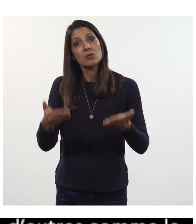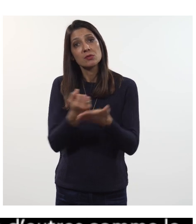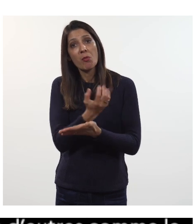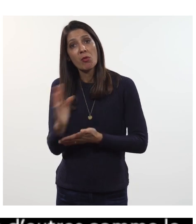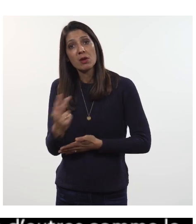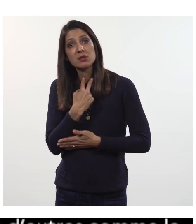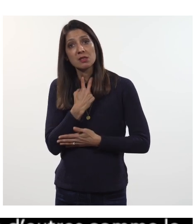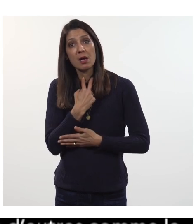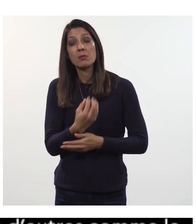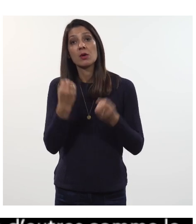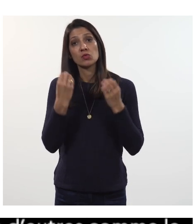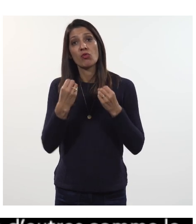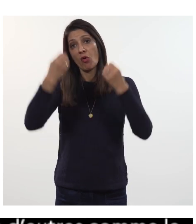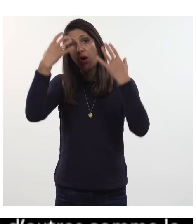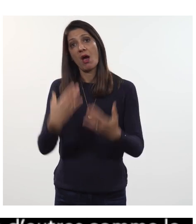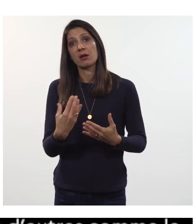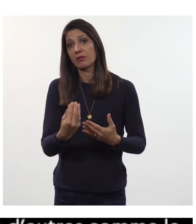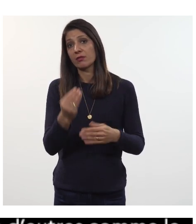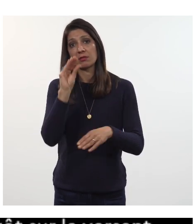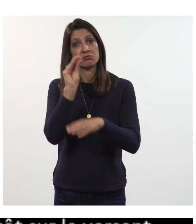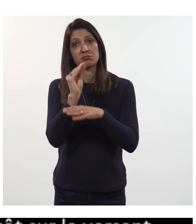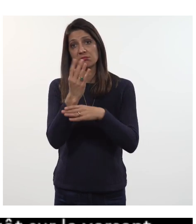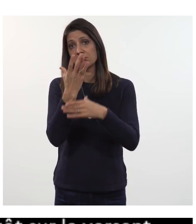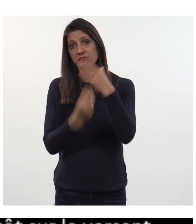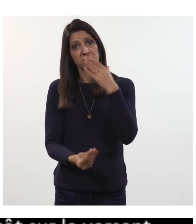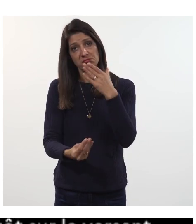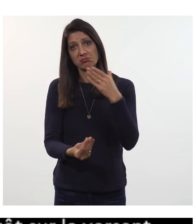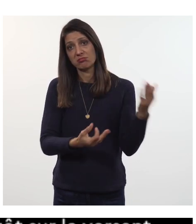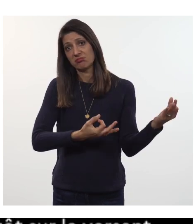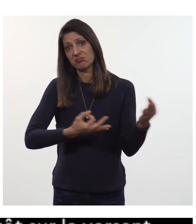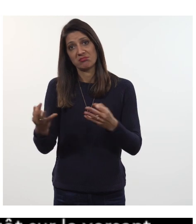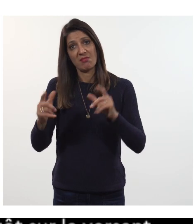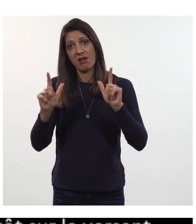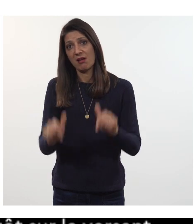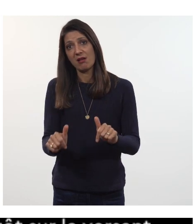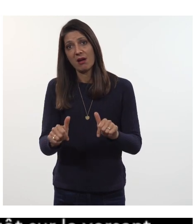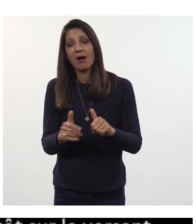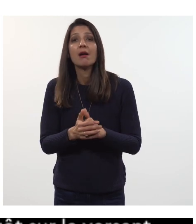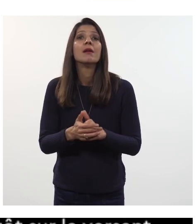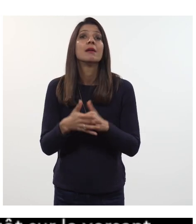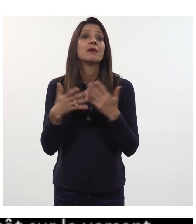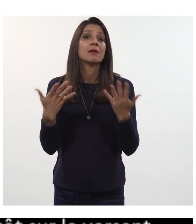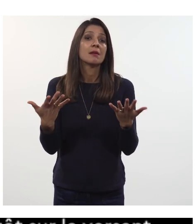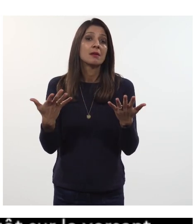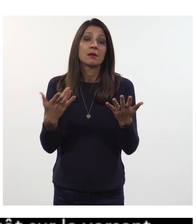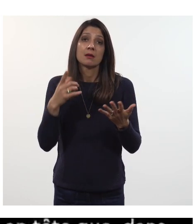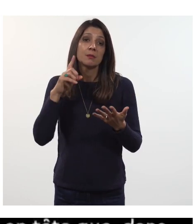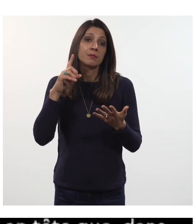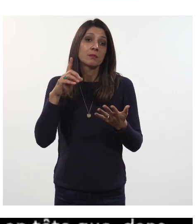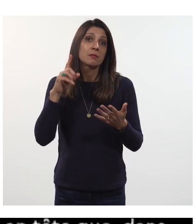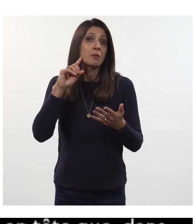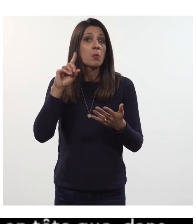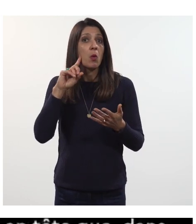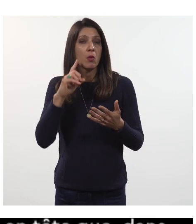dénutrition, c'est extrêmement fréquent, 2 tiers des personnes, de nombreux mécanismes assez souvent intriqué. C'est un facteur de